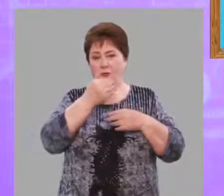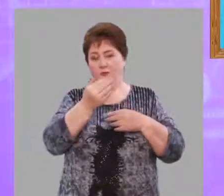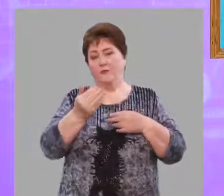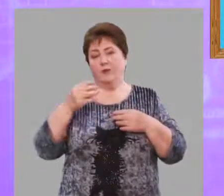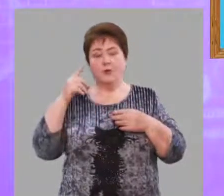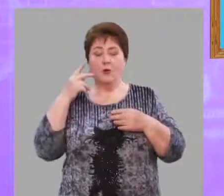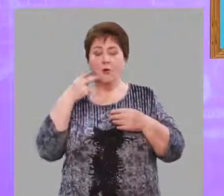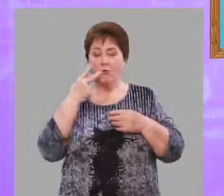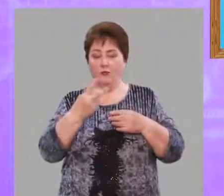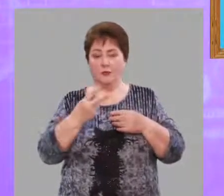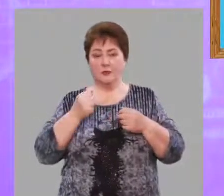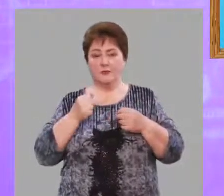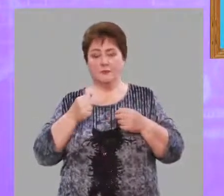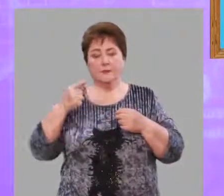увидите.